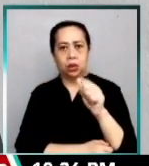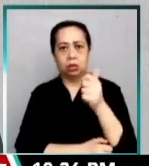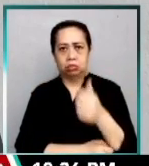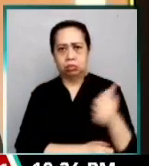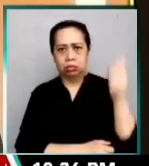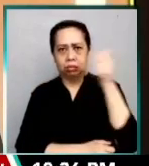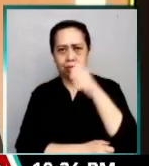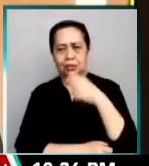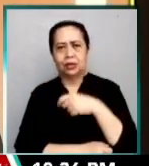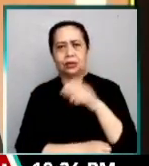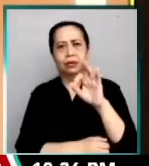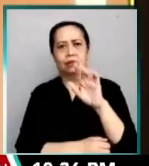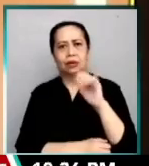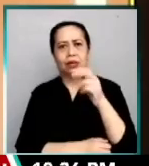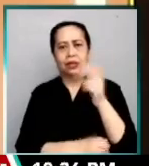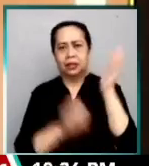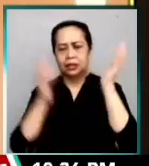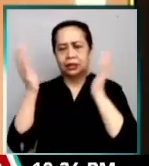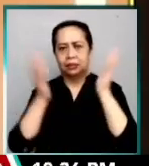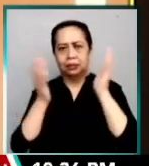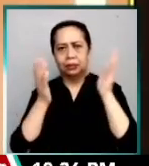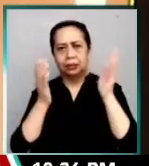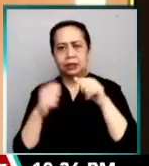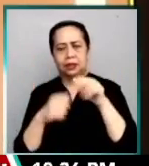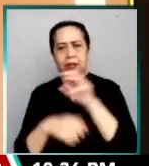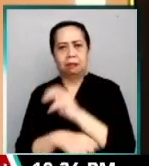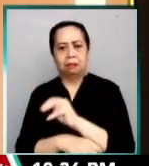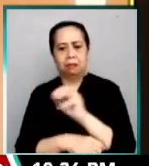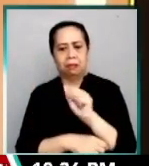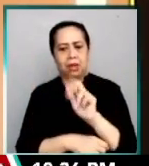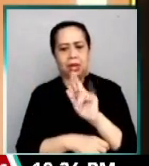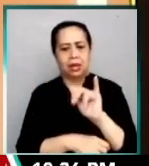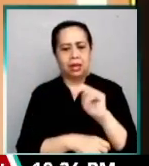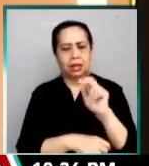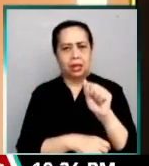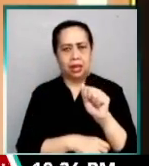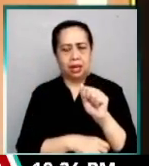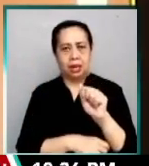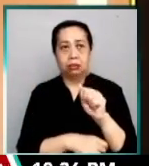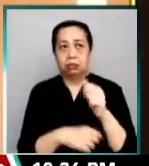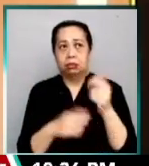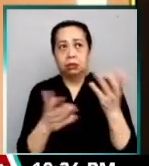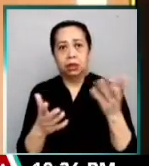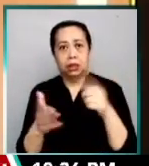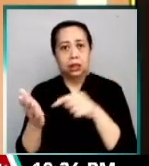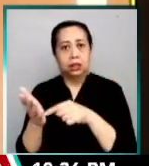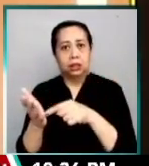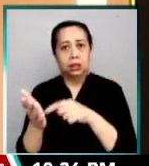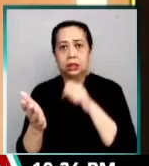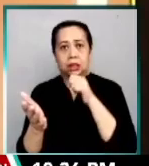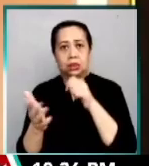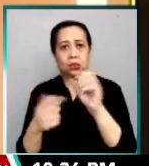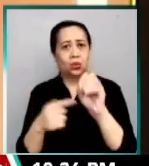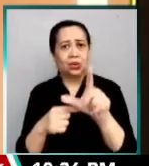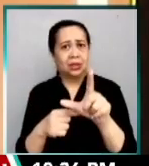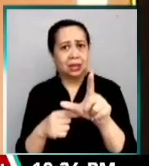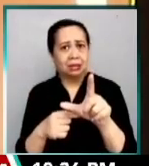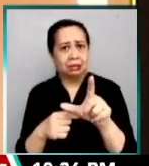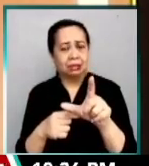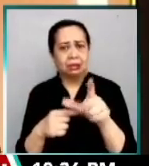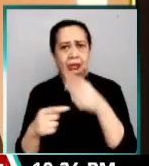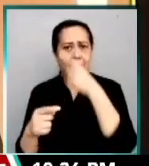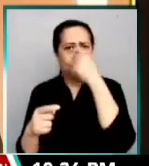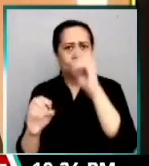Marina. Hindi po siya, well, hindi siya authentic, so to speak. Kasi wala nga po